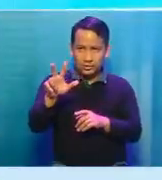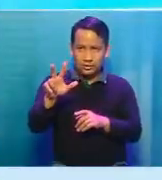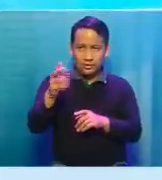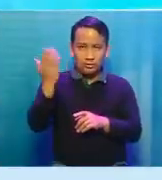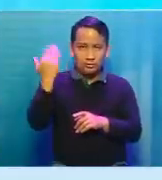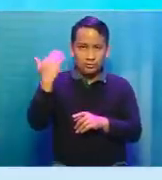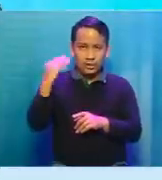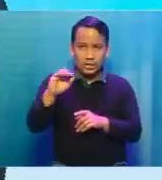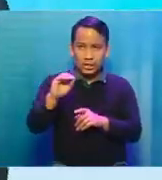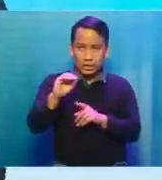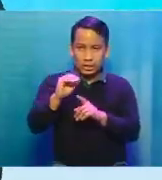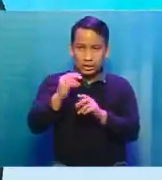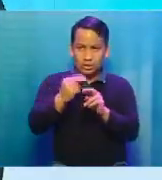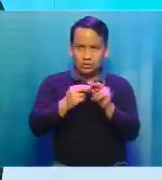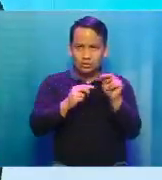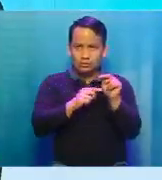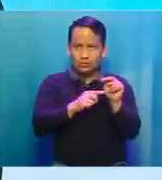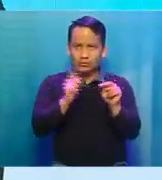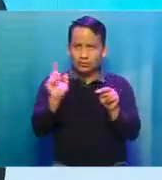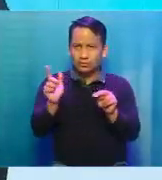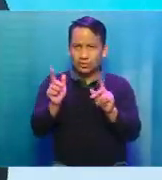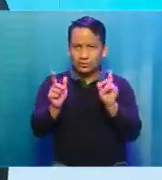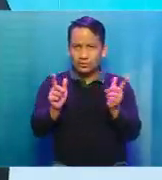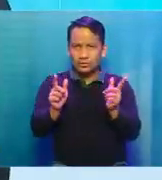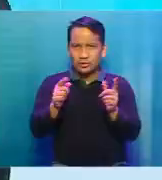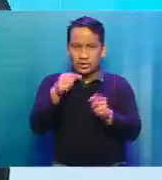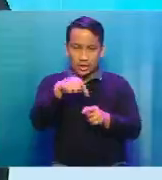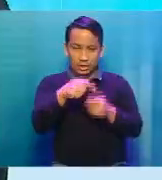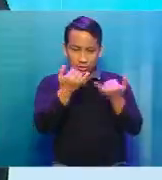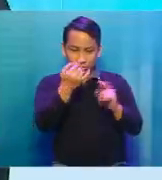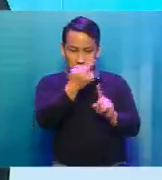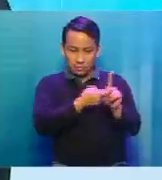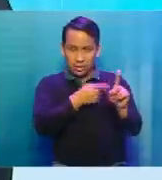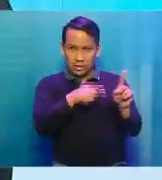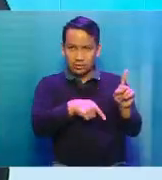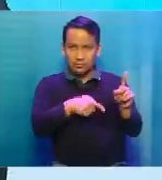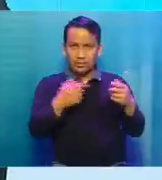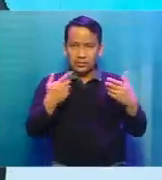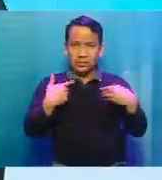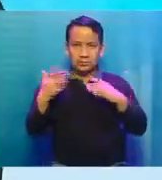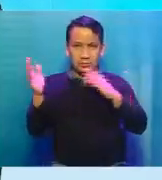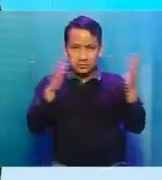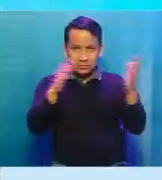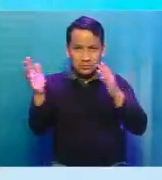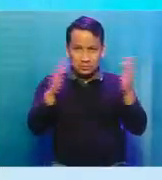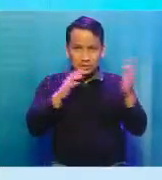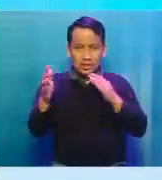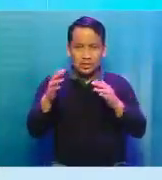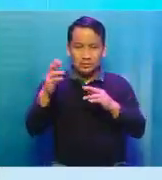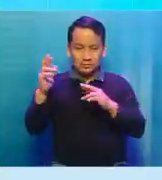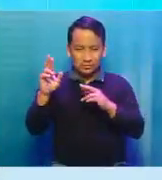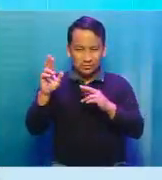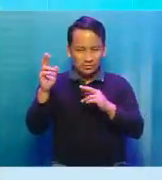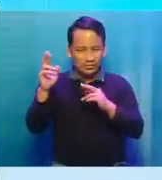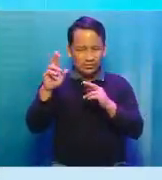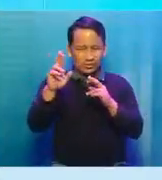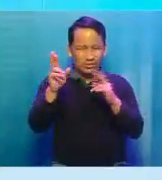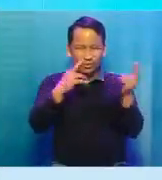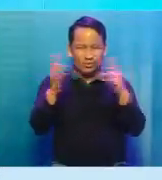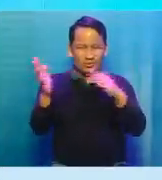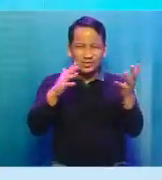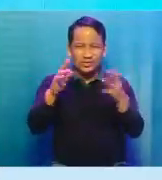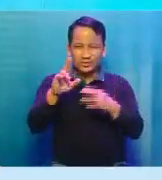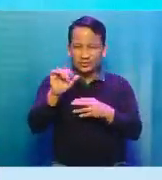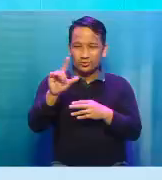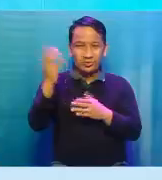3.3% noong November 2020. Noong buwang ito, nangyari ang pananalasa ng mga bagyong Rolly at Ulysses na